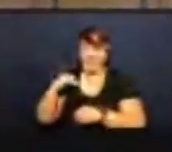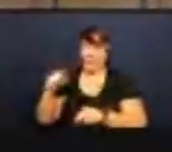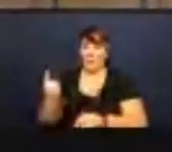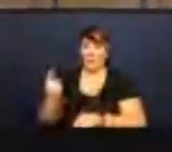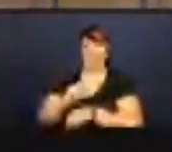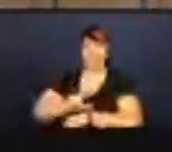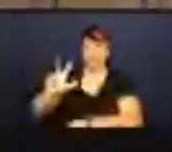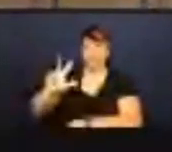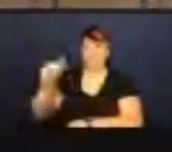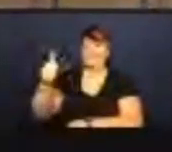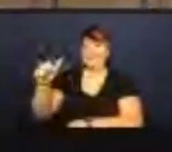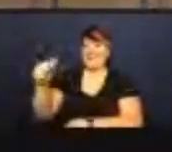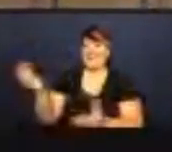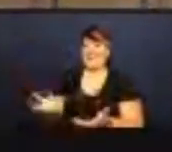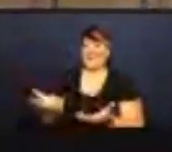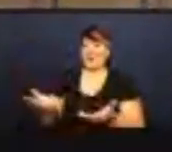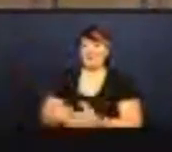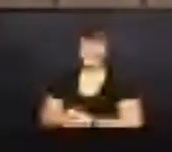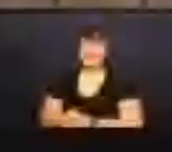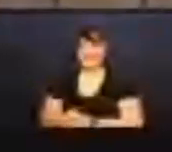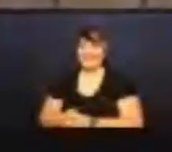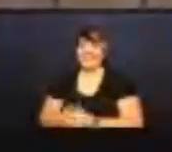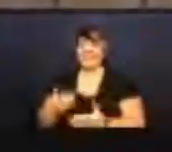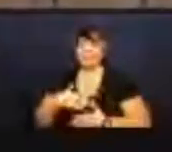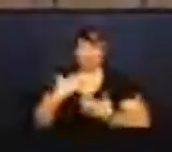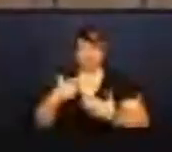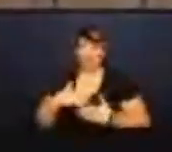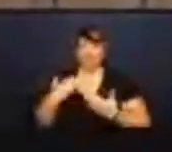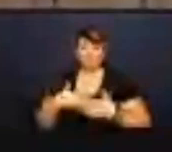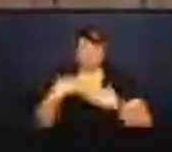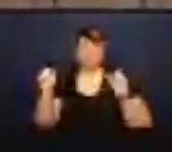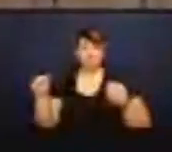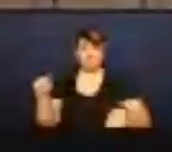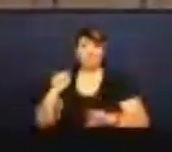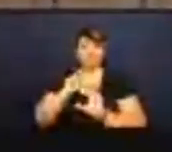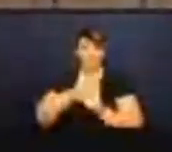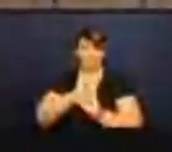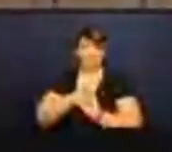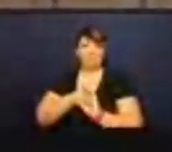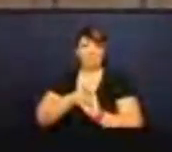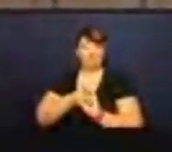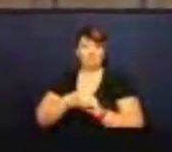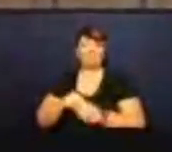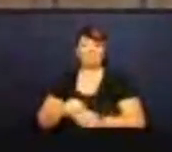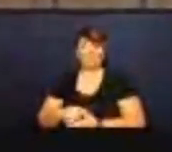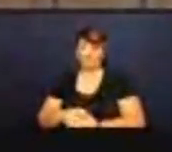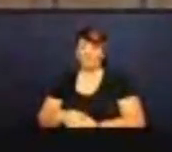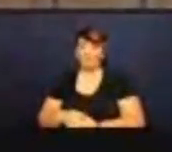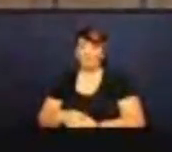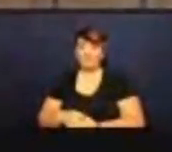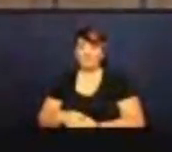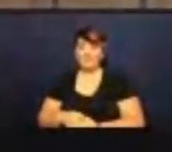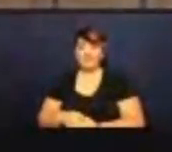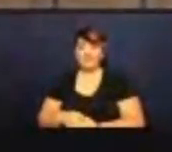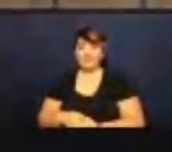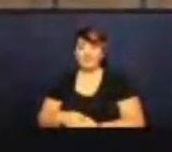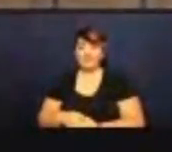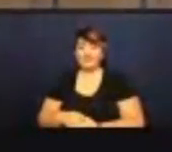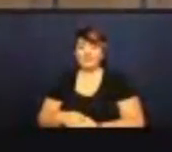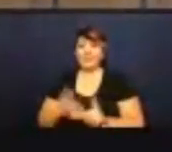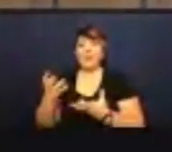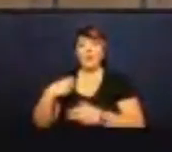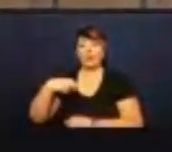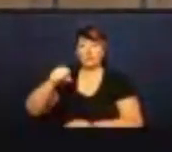kuwashukuru kwa kunikubalia kufanya mkutano huu mtandaoni. Sasa hivi niko California, lakini nina furaha kwamba naweza kuungana